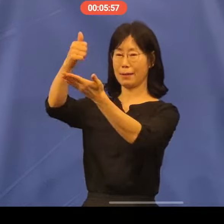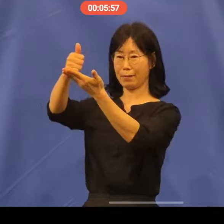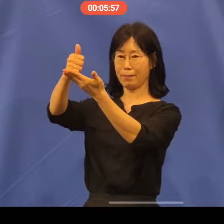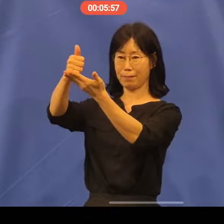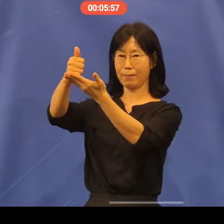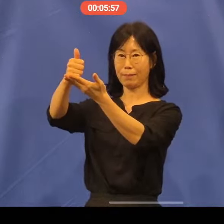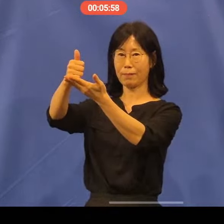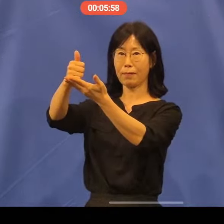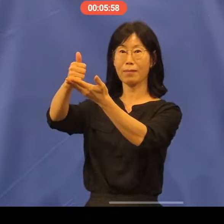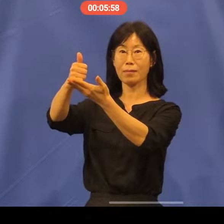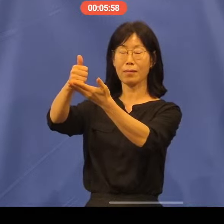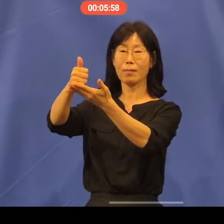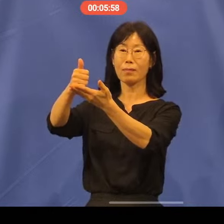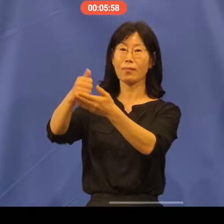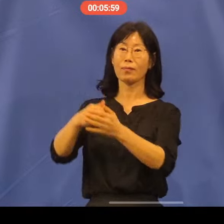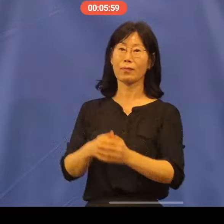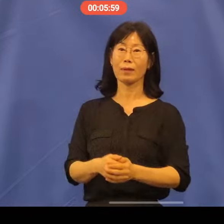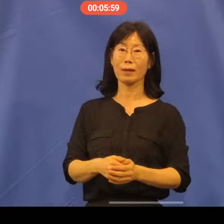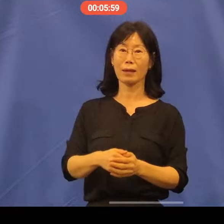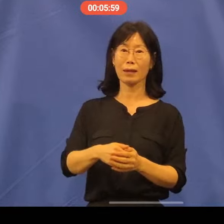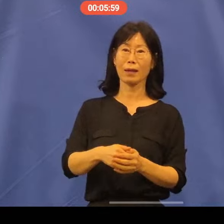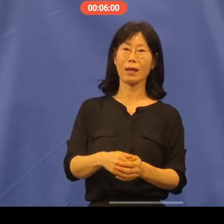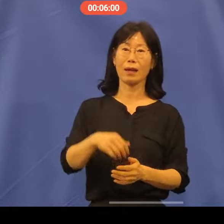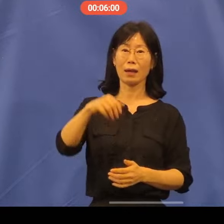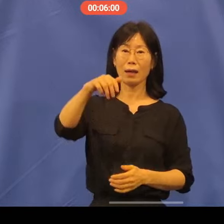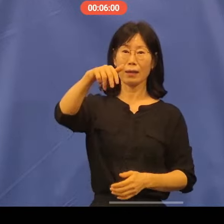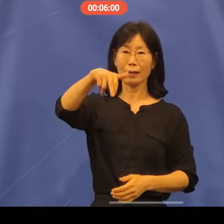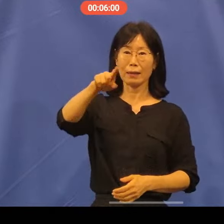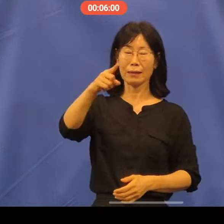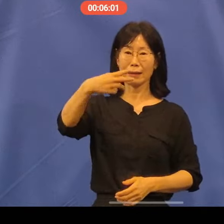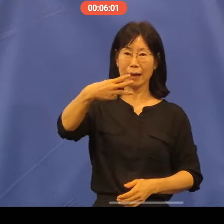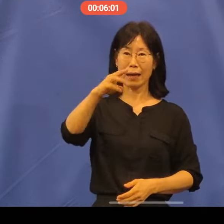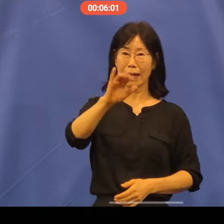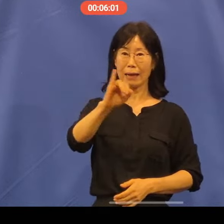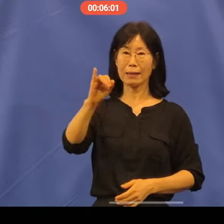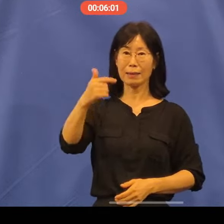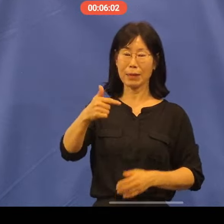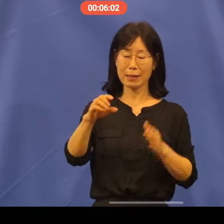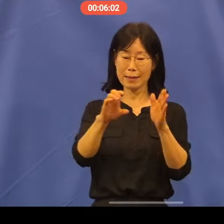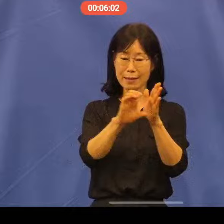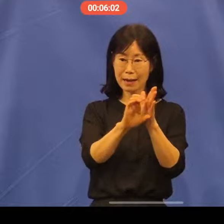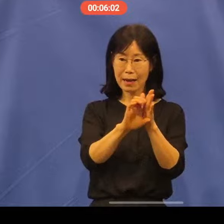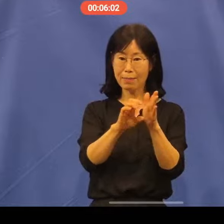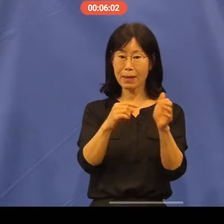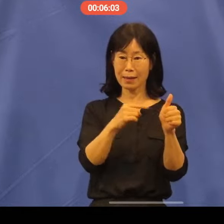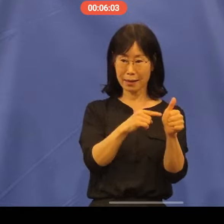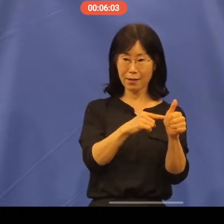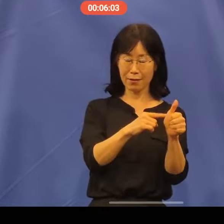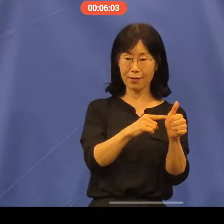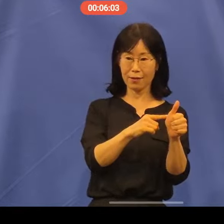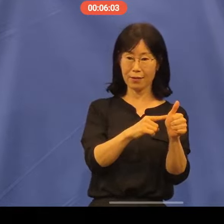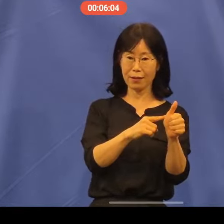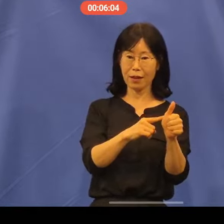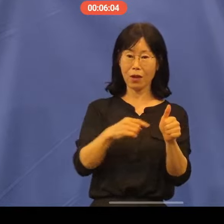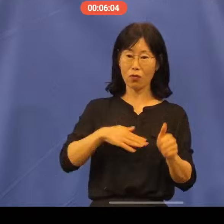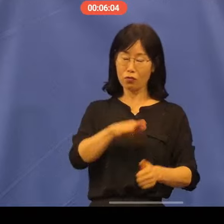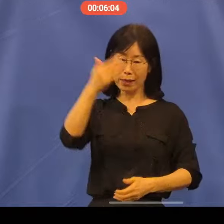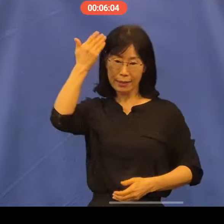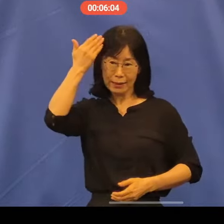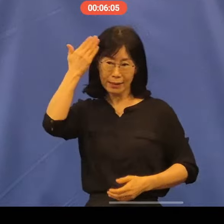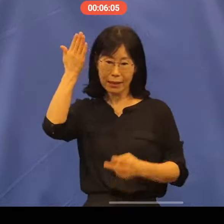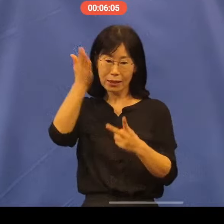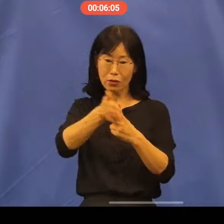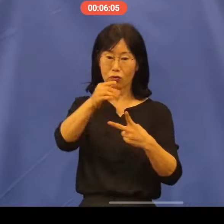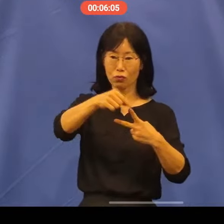돼요. 그래서 이 존 칼빈, 이 기독교 광요에서 우리가 가지는 건전한 지식은 두 부분인데 하나는 하나님에